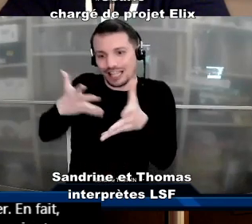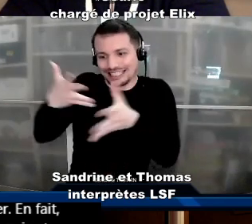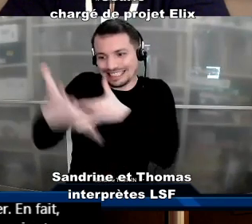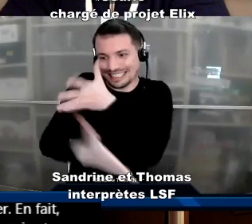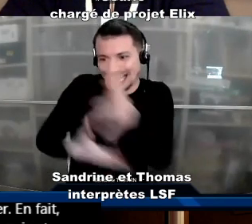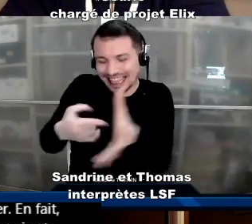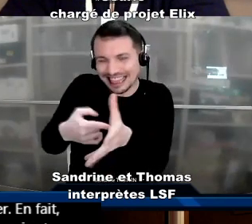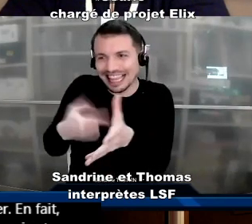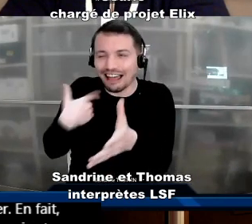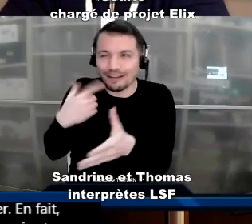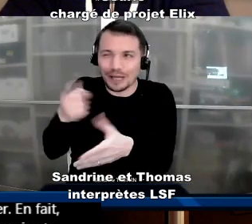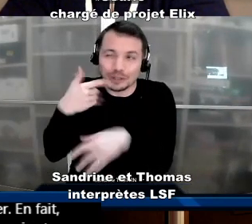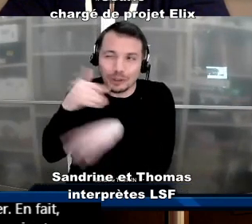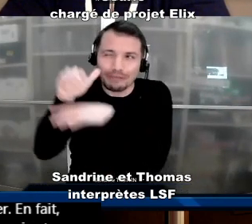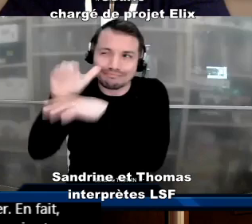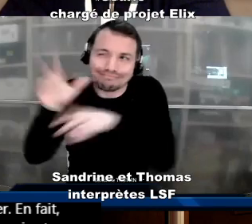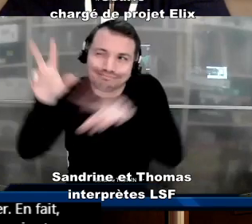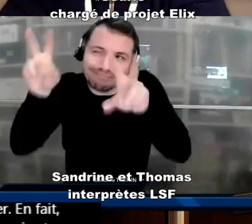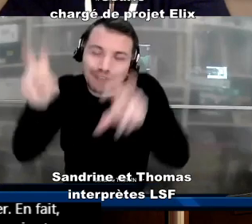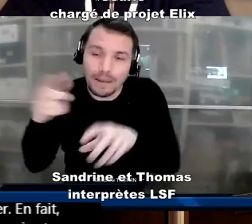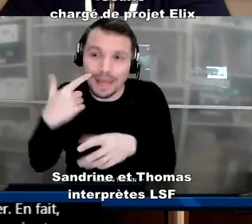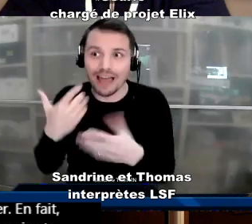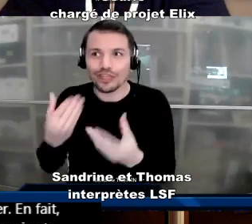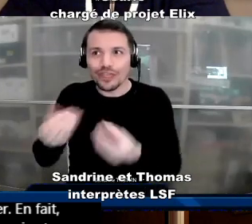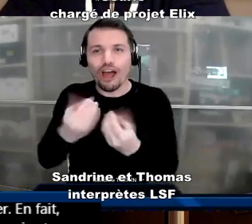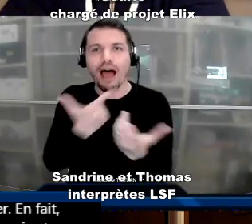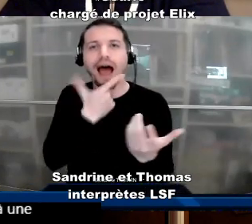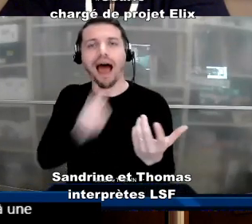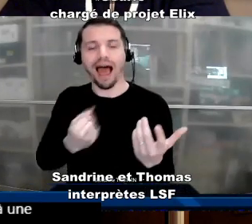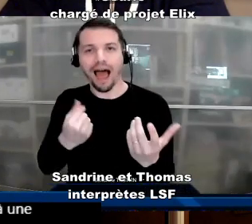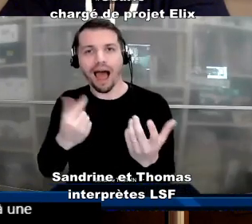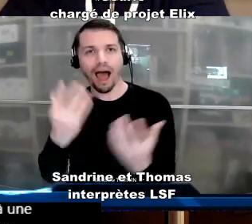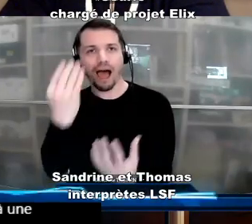de faciliter l'accès à cette langue, en tout cas.